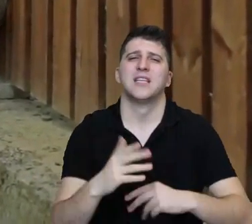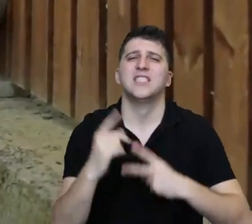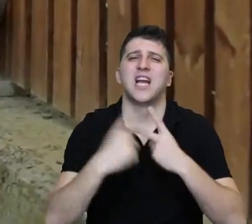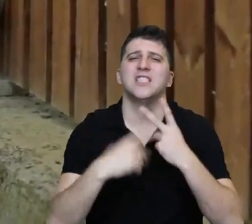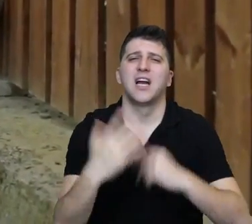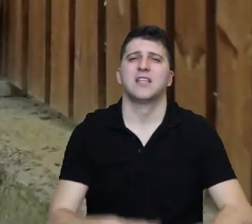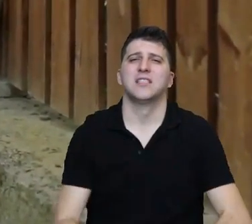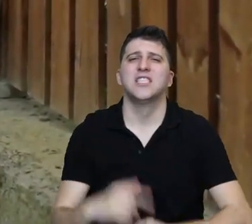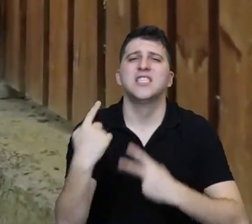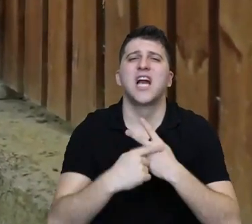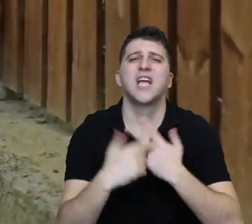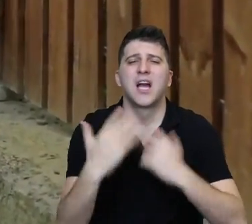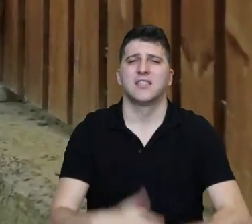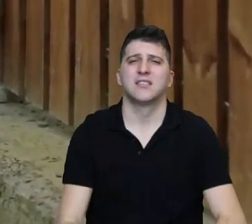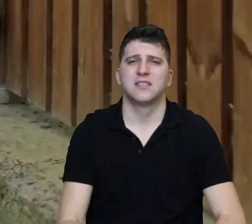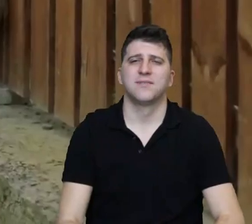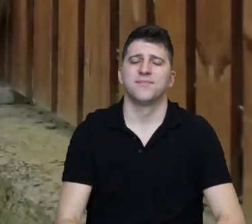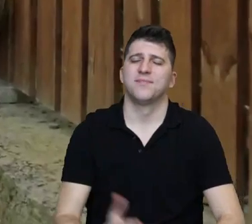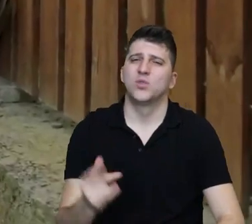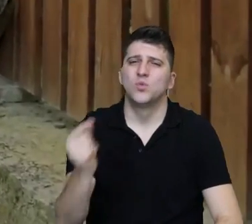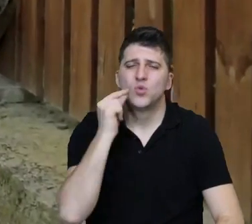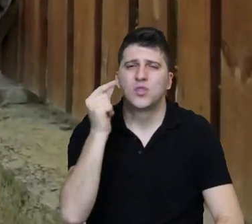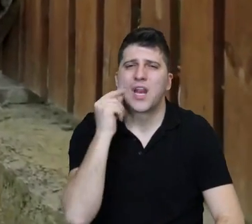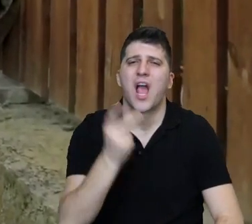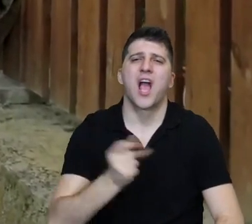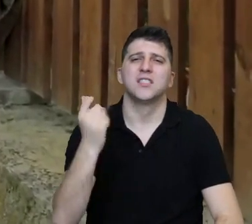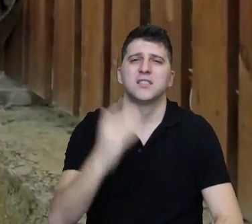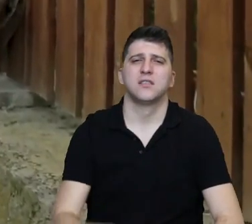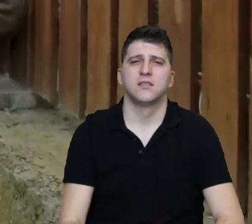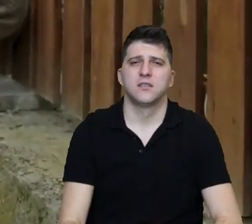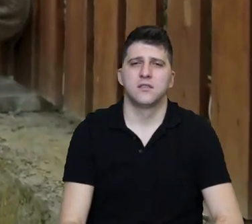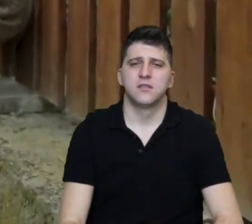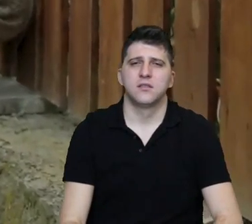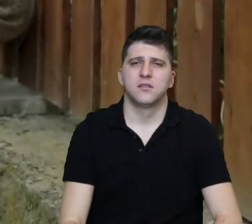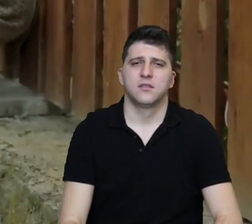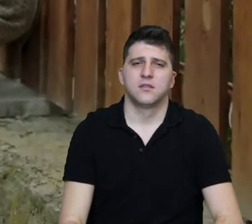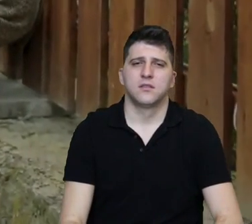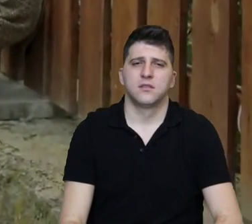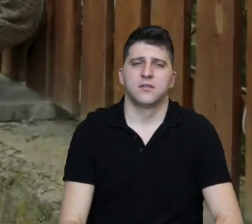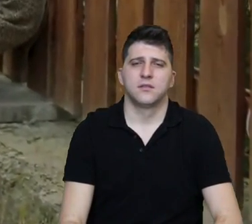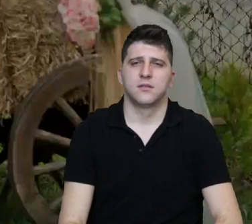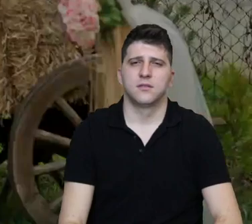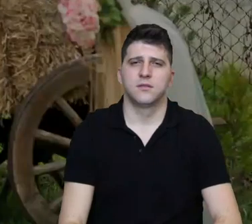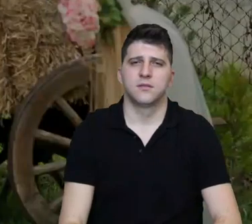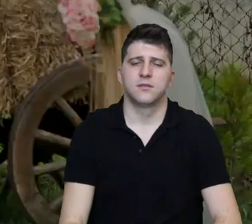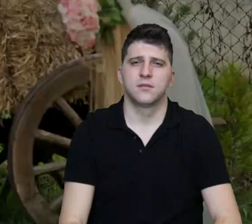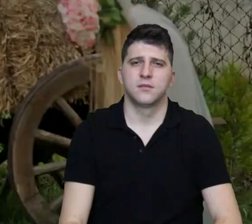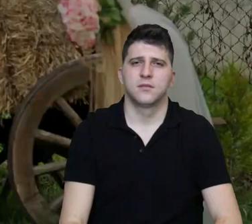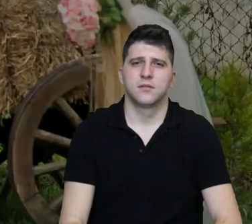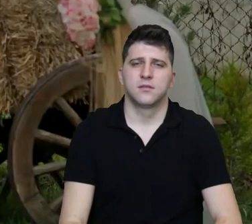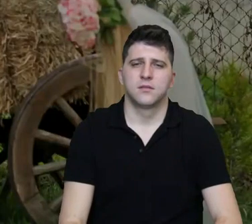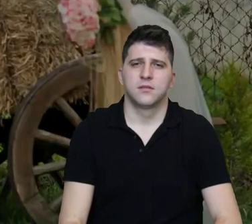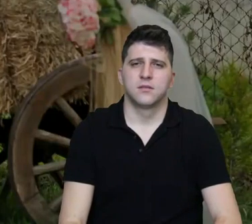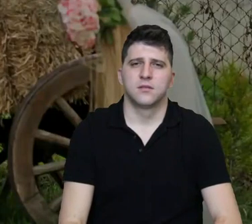Yaşar, Yaşar. Yağlı müşteri git. Sol el bileğinden ve boynundan nabzını yokladı. Santral bahçeye